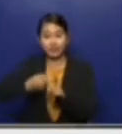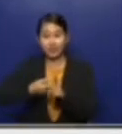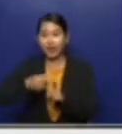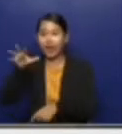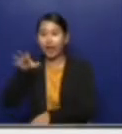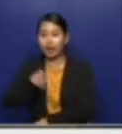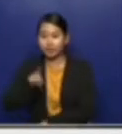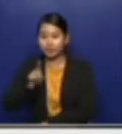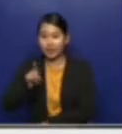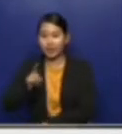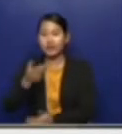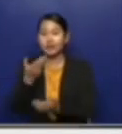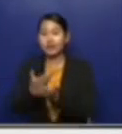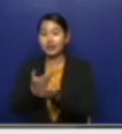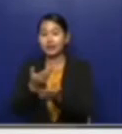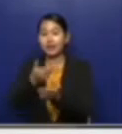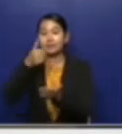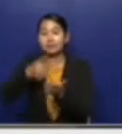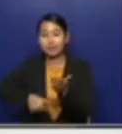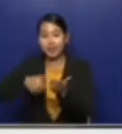ภาษีชาวบ้าน